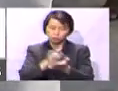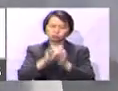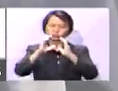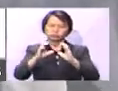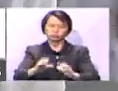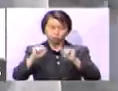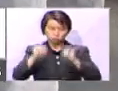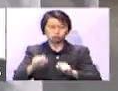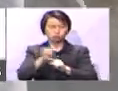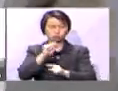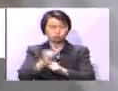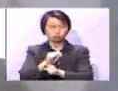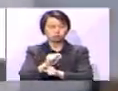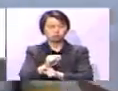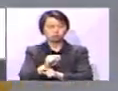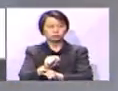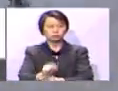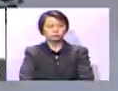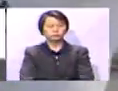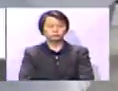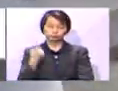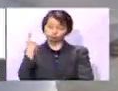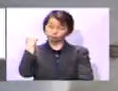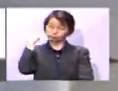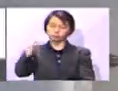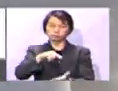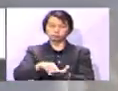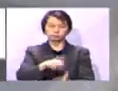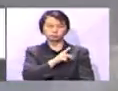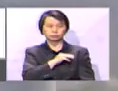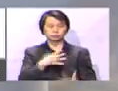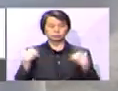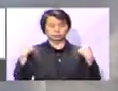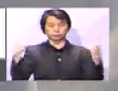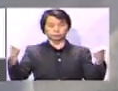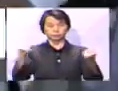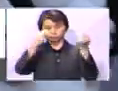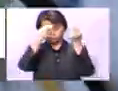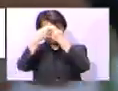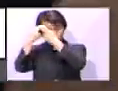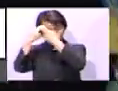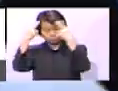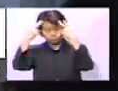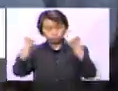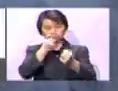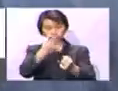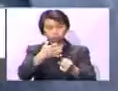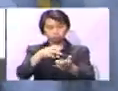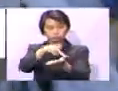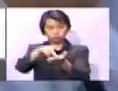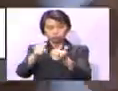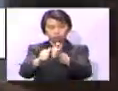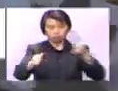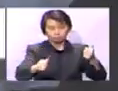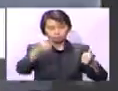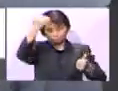yang boleh digunakan jemaah haji. Baru-baru ini, Kementerian Kesihatan Arab Saudi mengumumkan pengwujudan pusat pencegahan strok